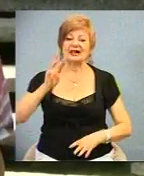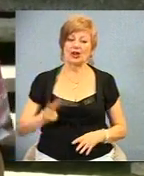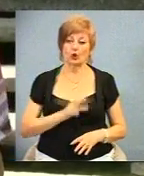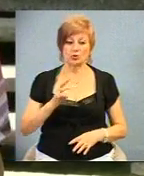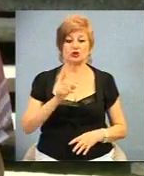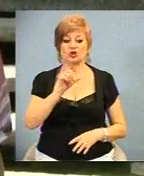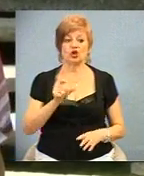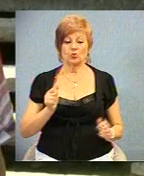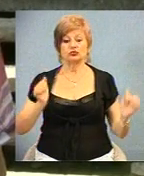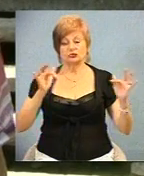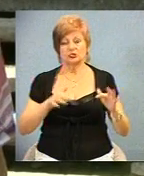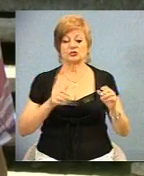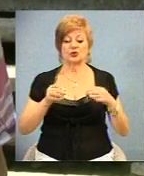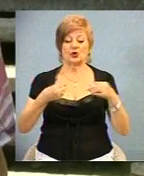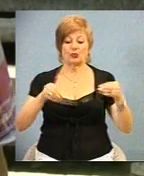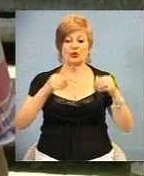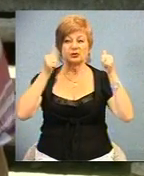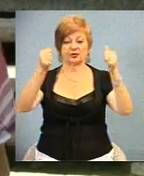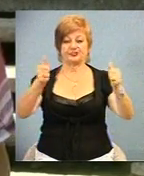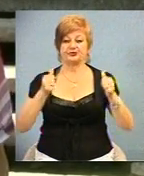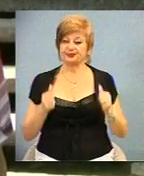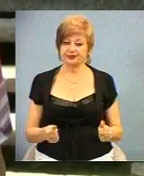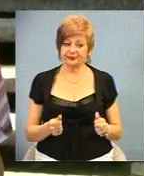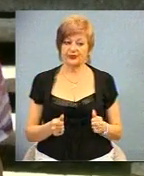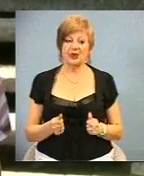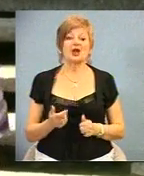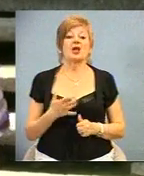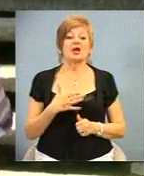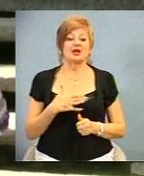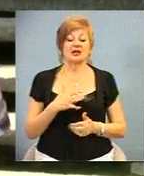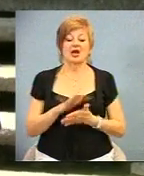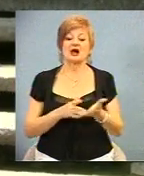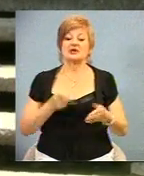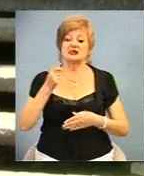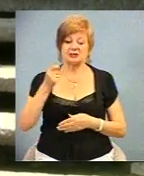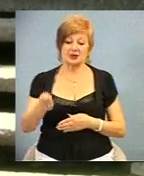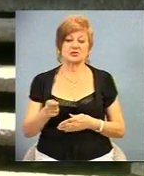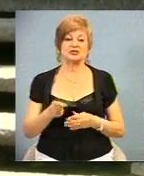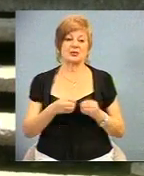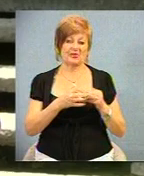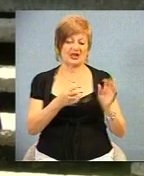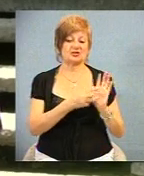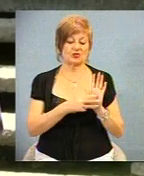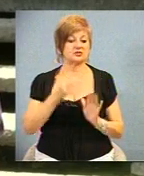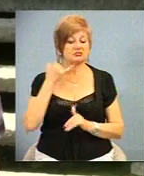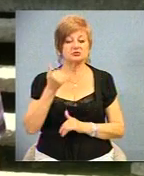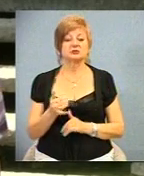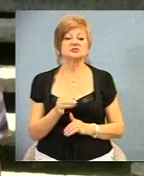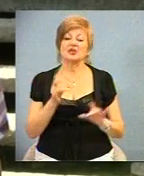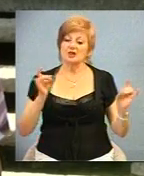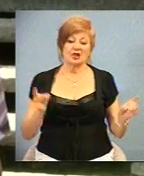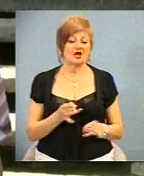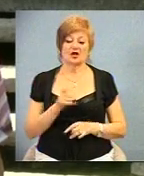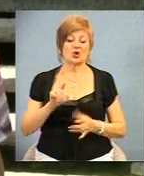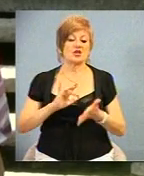Люди збираються і пленкою закривають. Сколько я давала заявки на 1580, ні разу